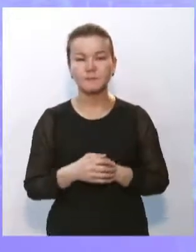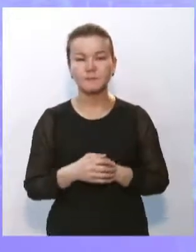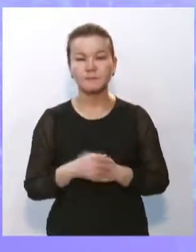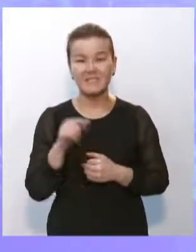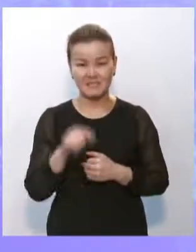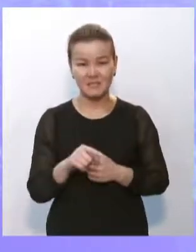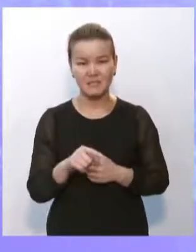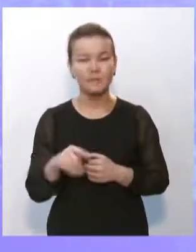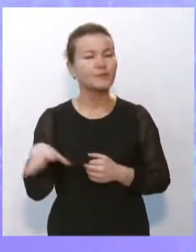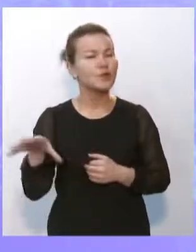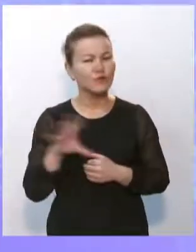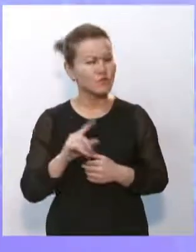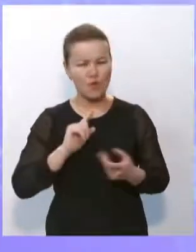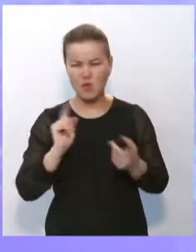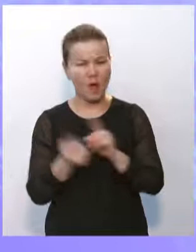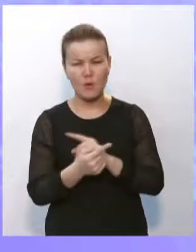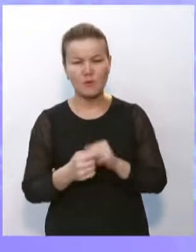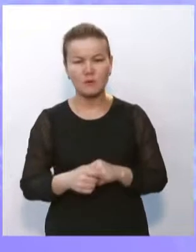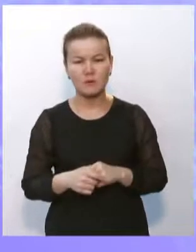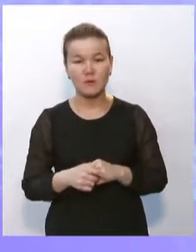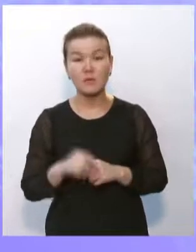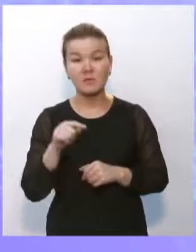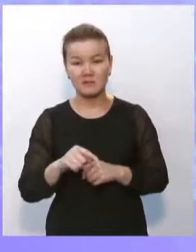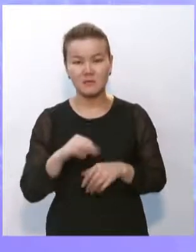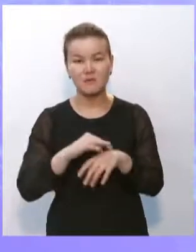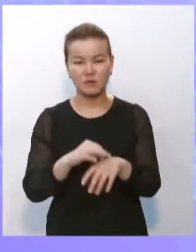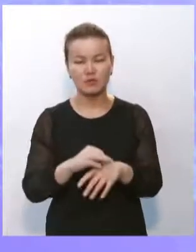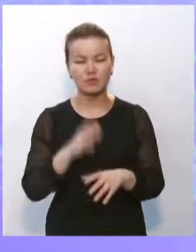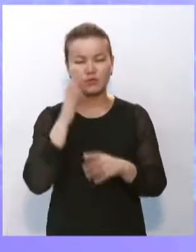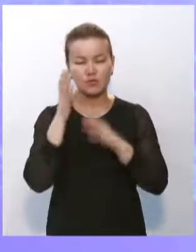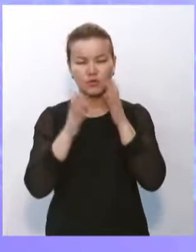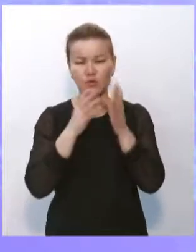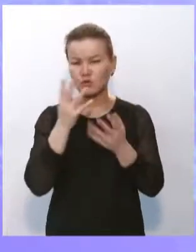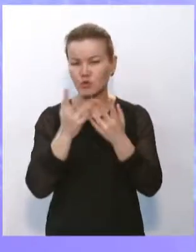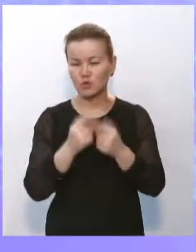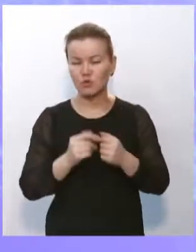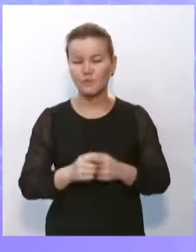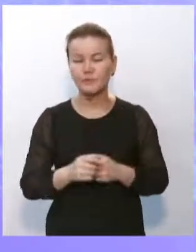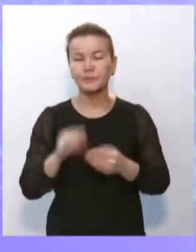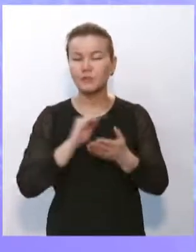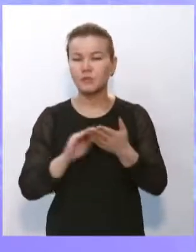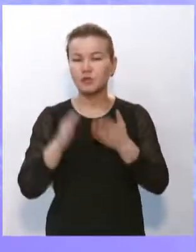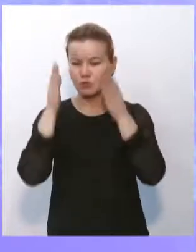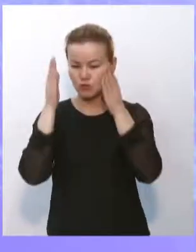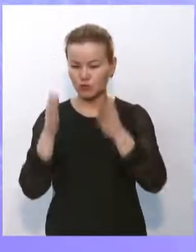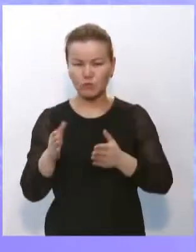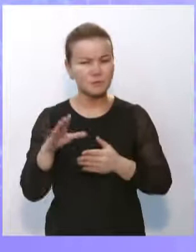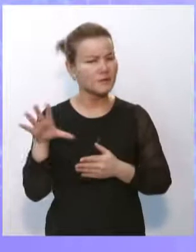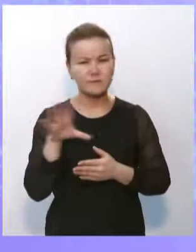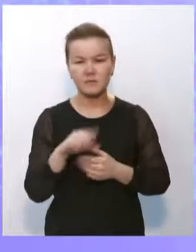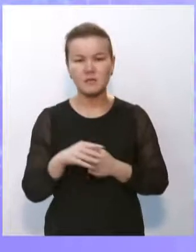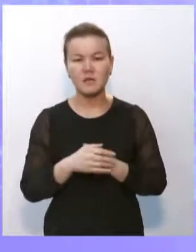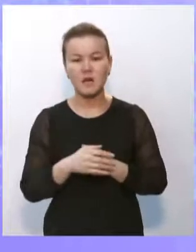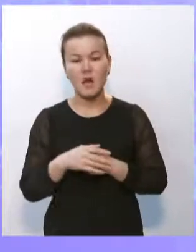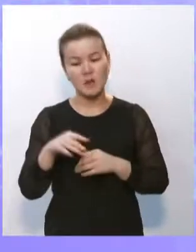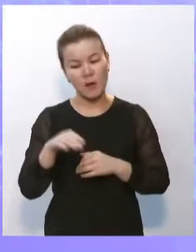здесь все наоборот здесь ведут серьезный счет пишут столбиком везде на